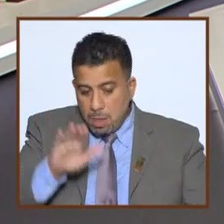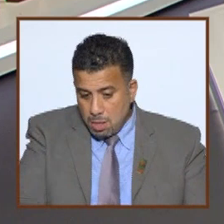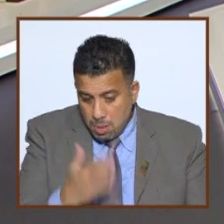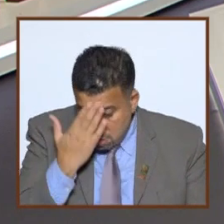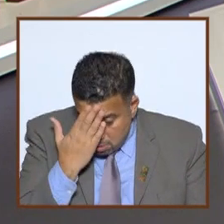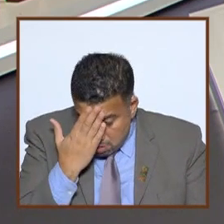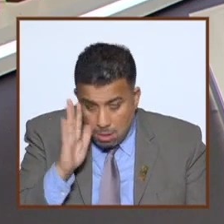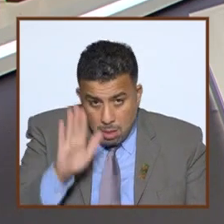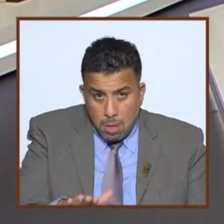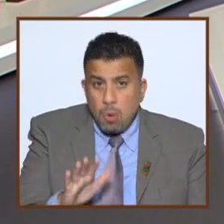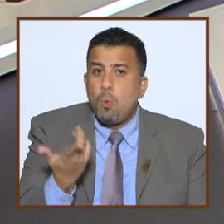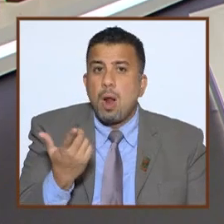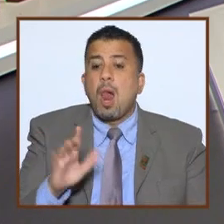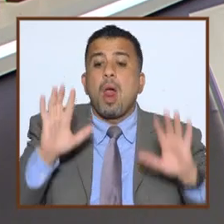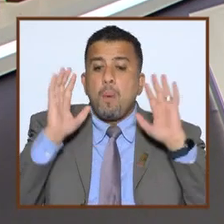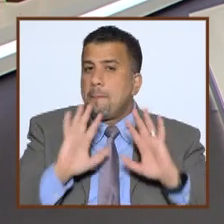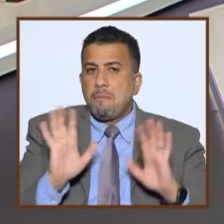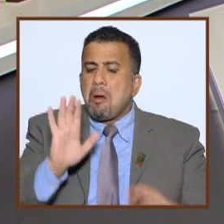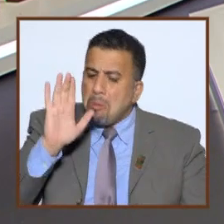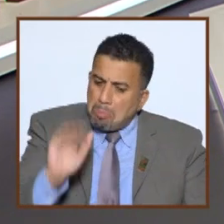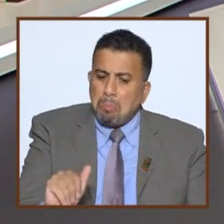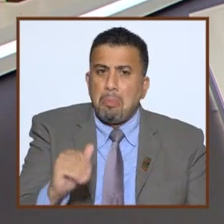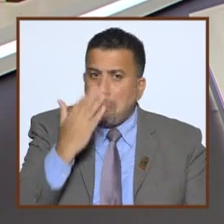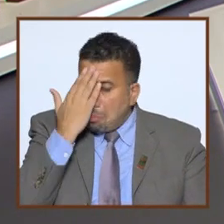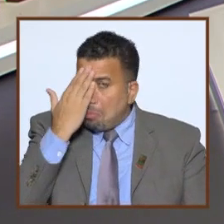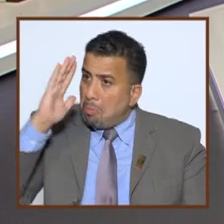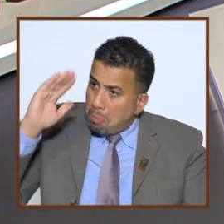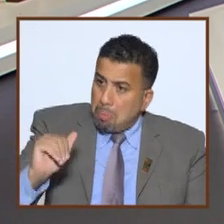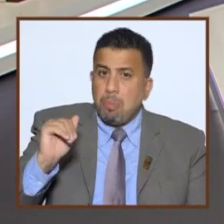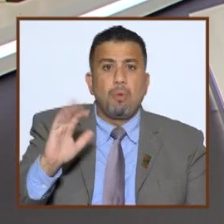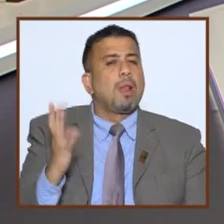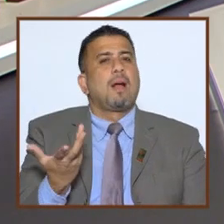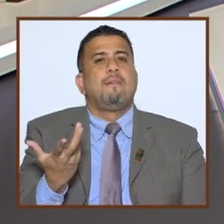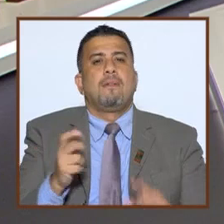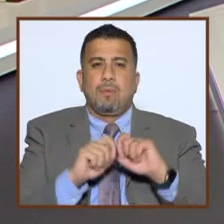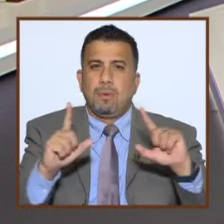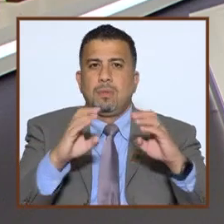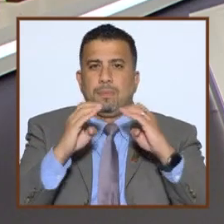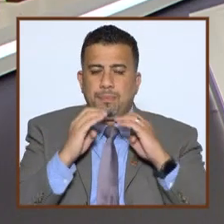الله سبحانه وتعالى خلق ابانا ادم وامنا حواء الجنه